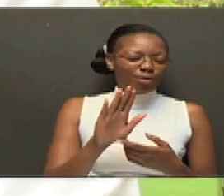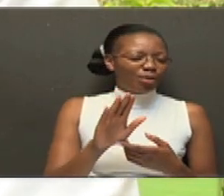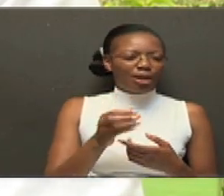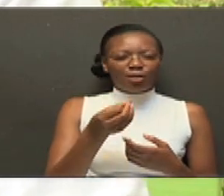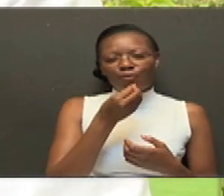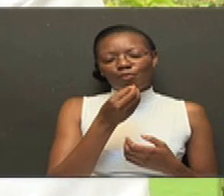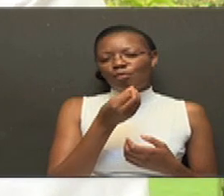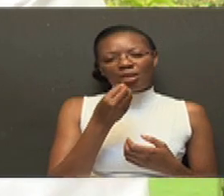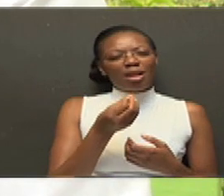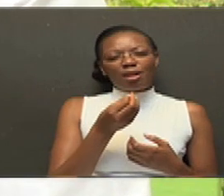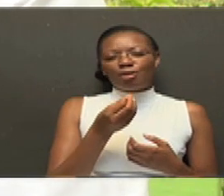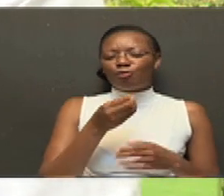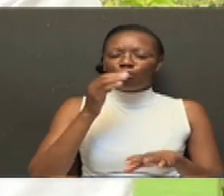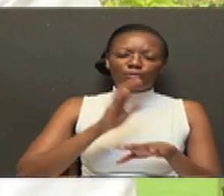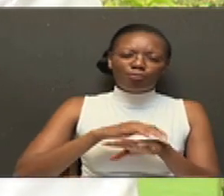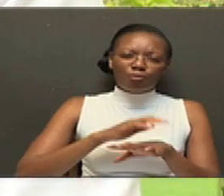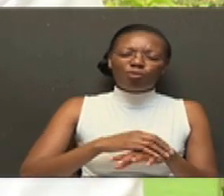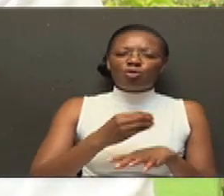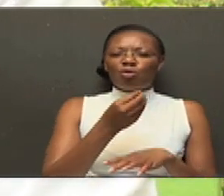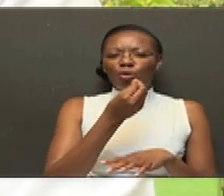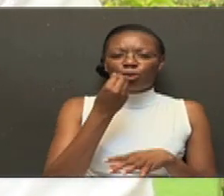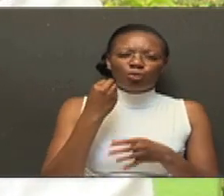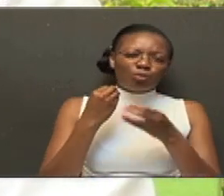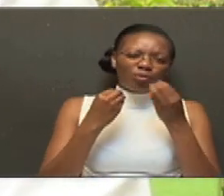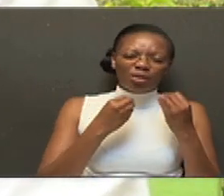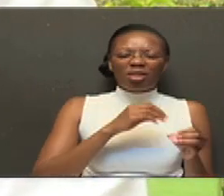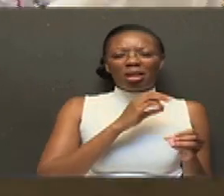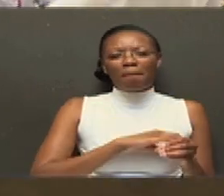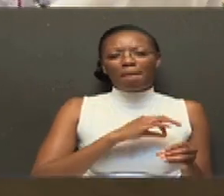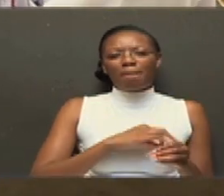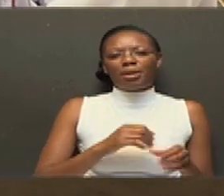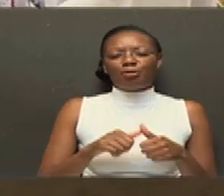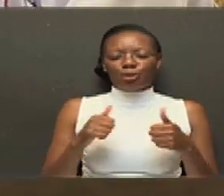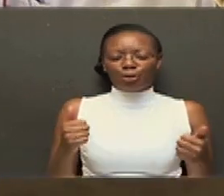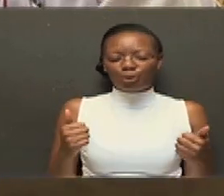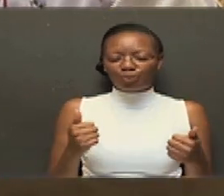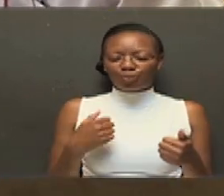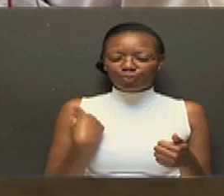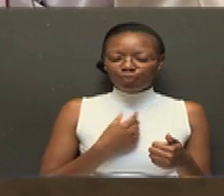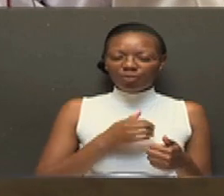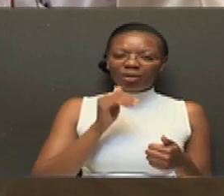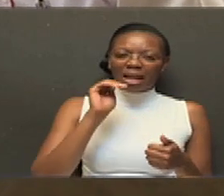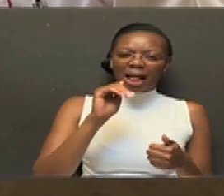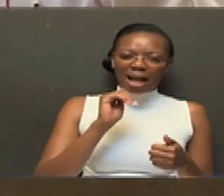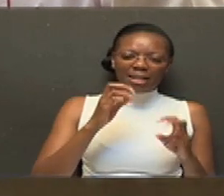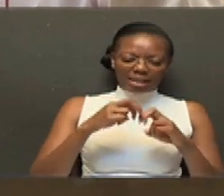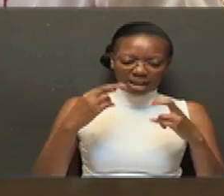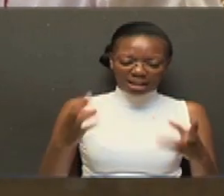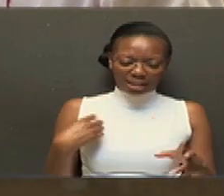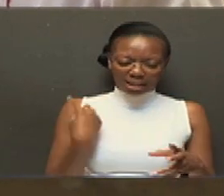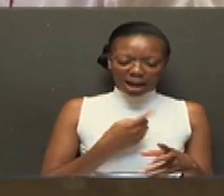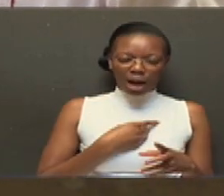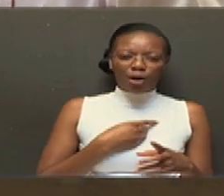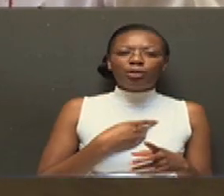ni chakula ambayo inakupatia manufaa zaidi. Tulipo muuliza mtafiti wetu azimio lao